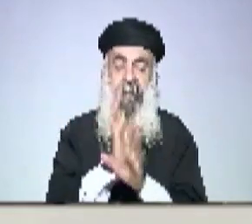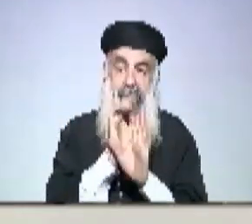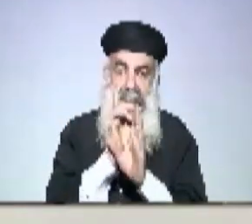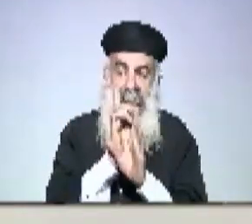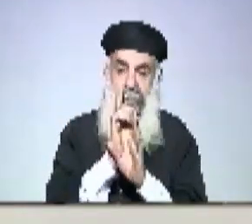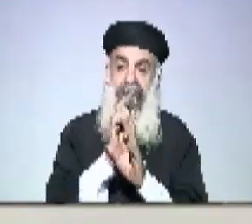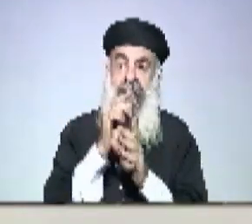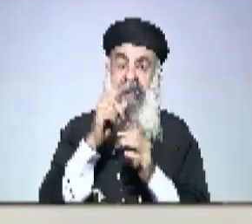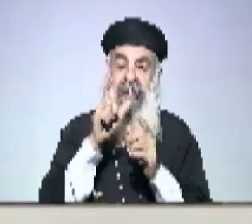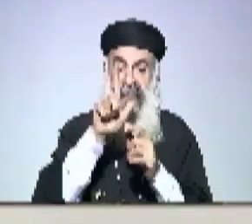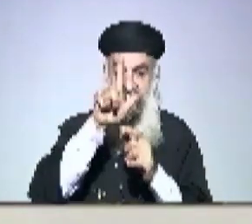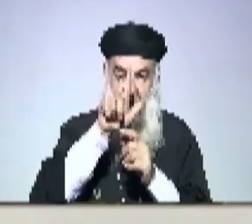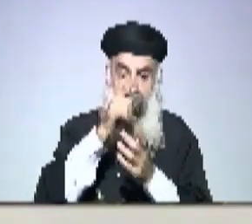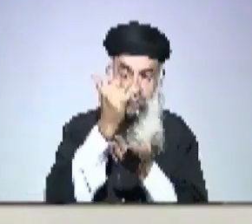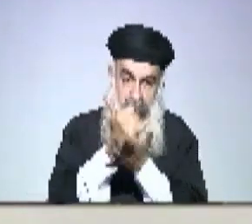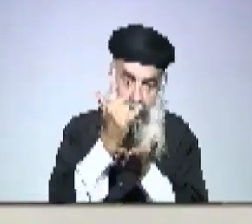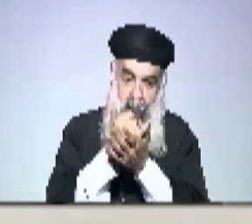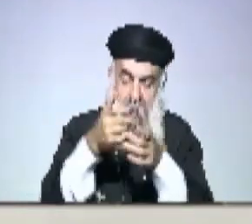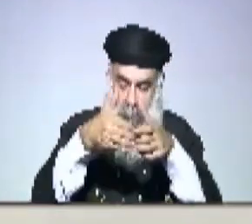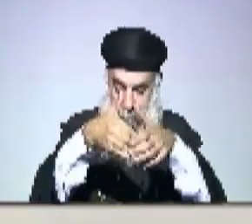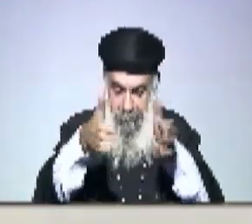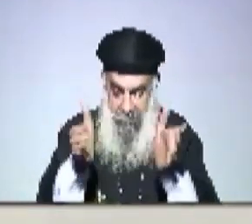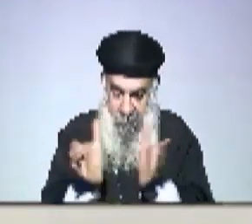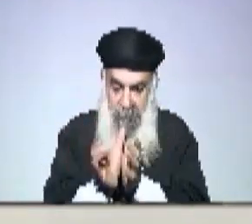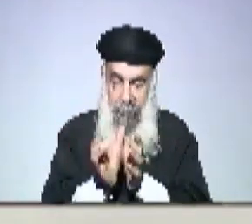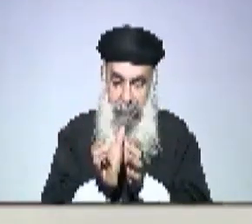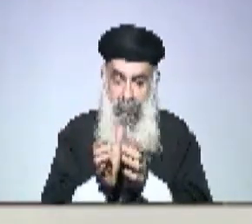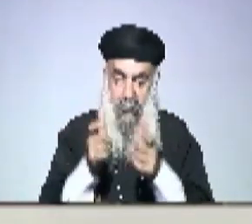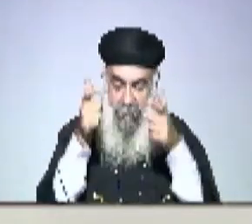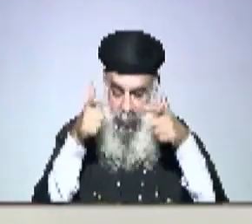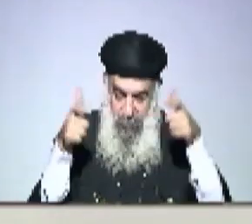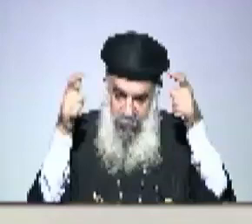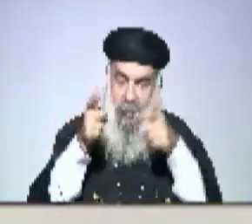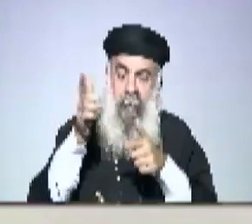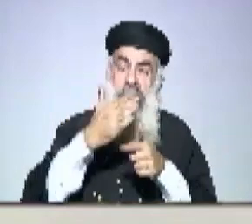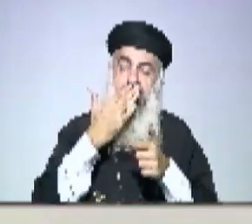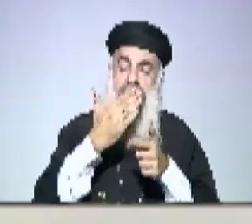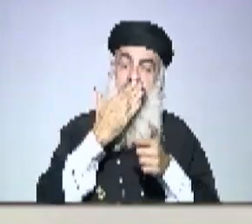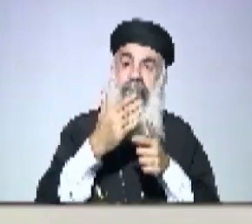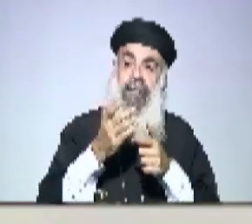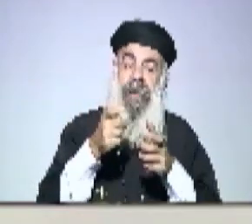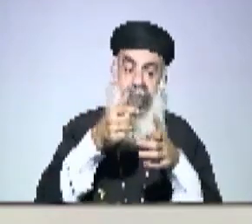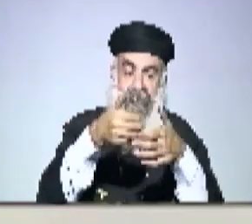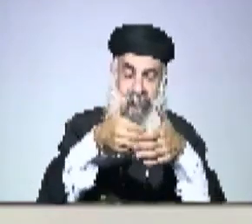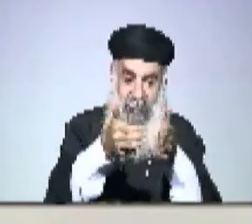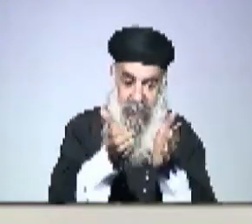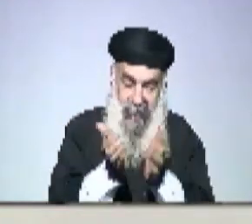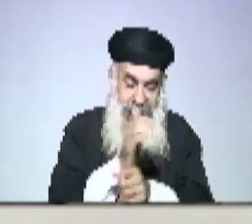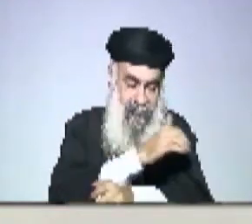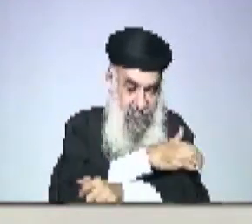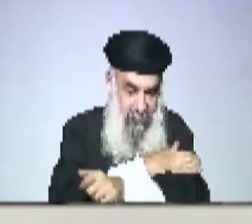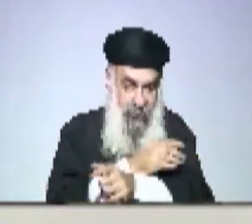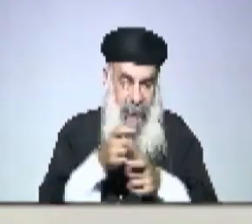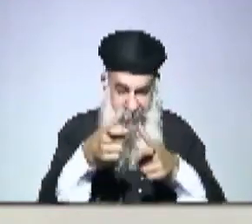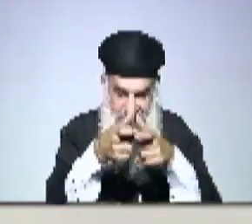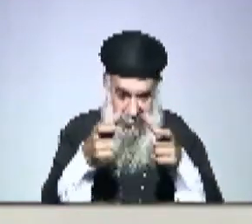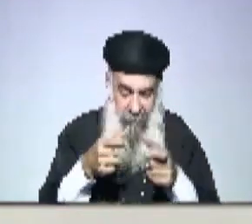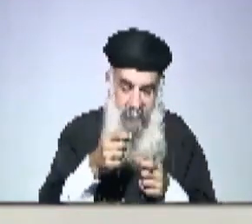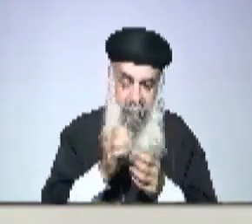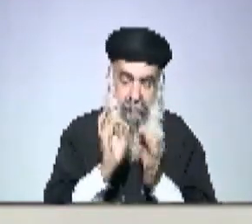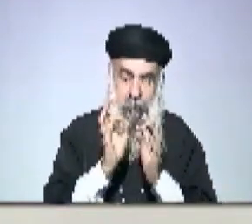والرئاسه الكنيسيه ممثله في المجمع وقداسه البابا على الراس الكل او اللجنه المختصه بالبحث اللي انت